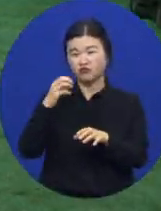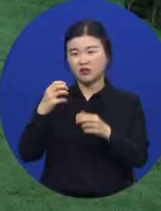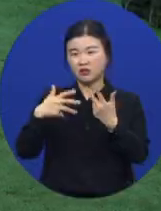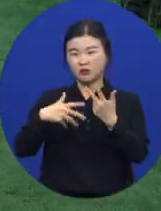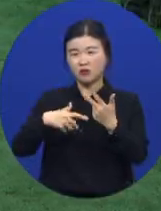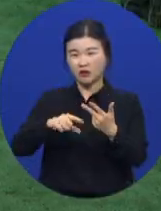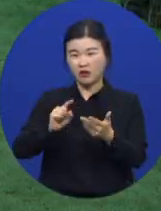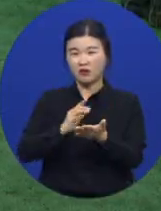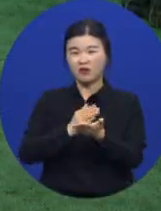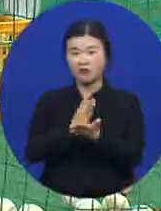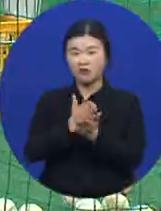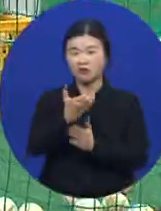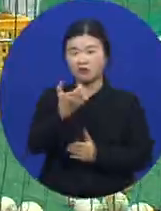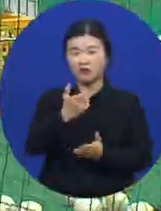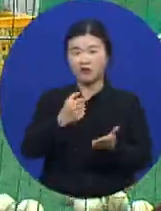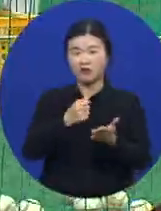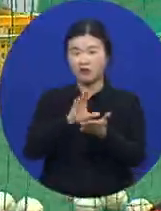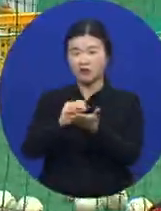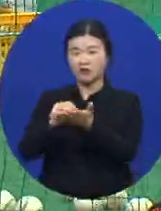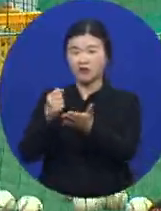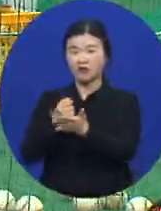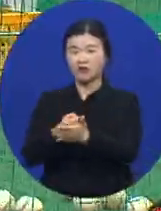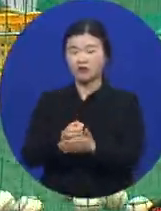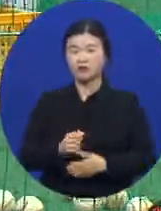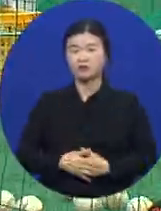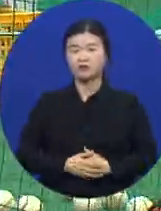분야 60개 과제를 선정합니다.